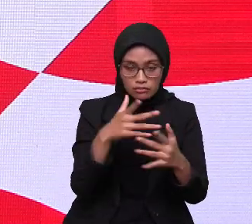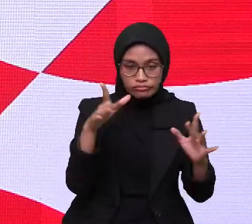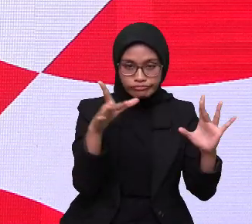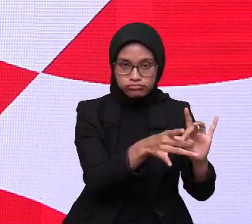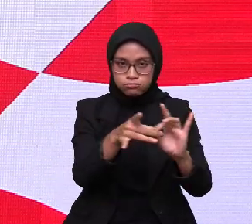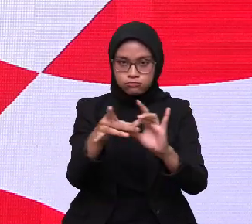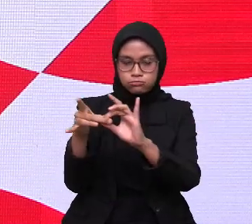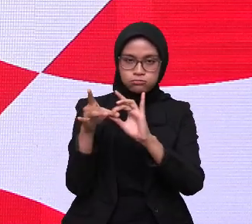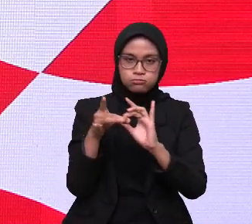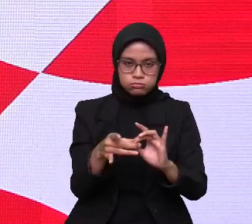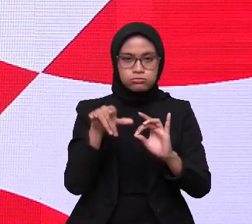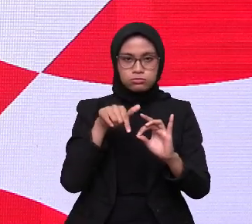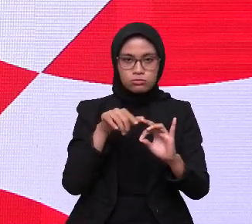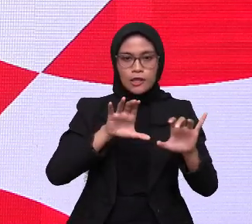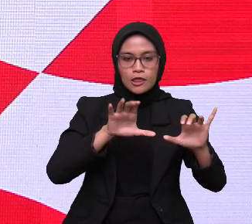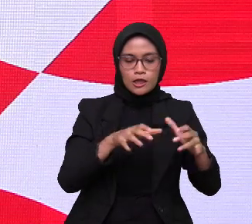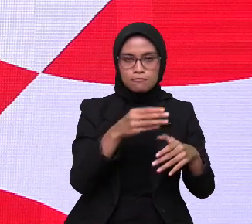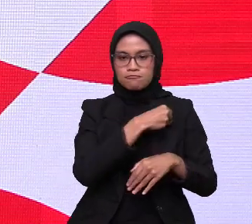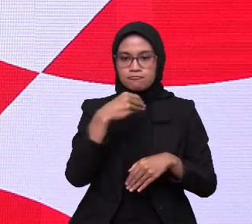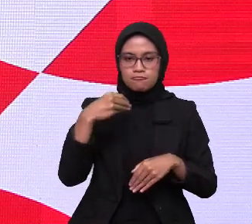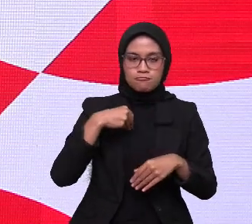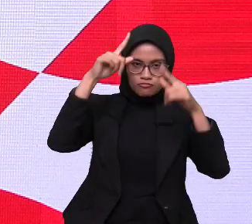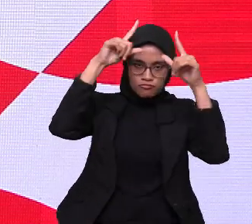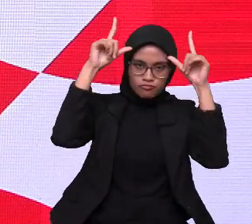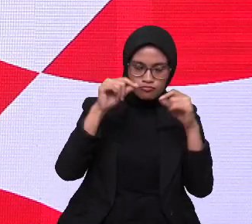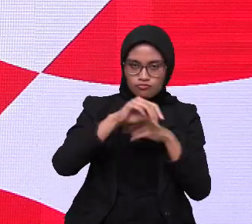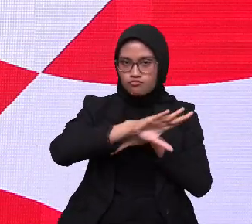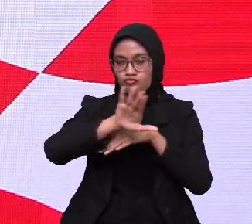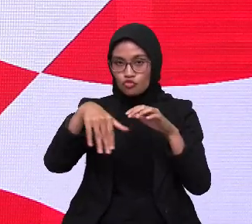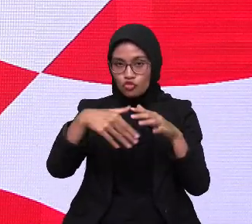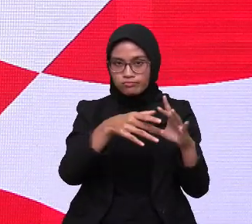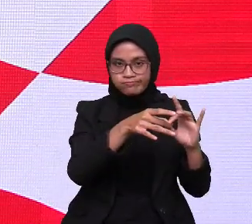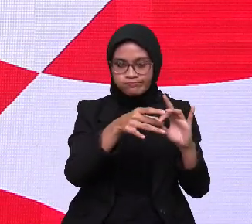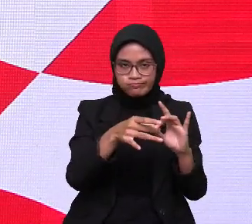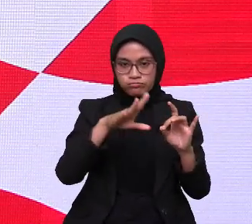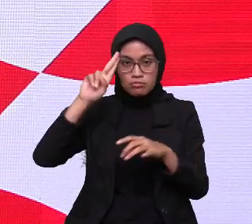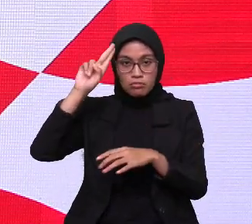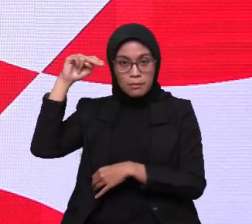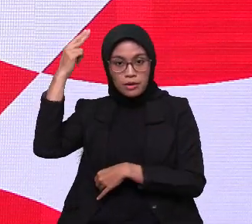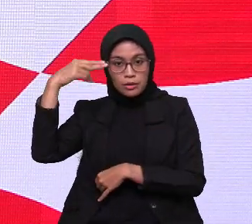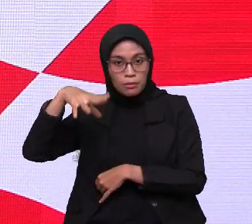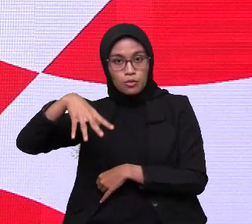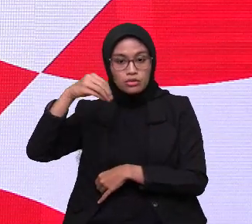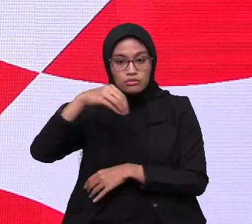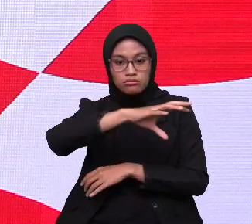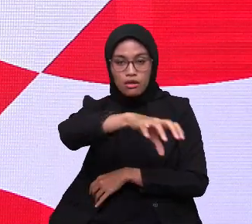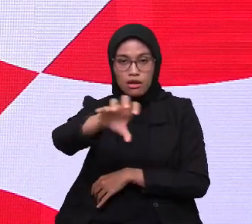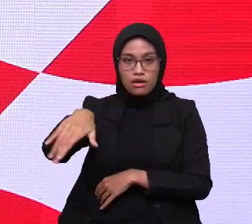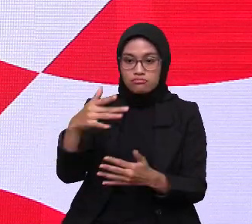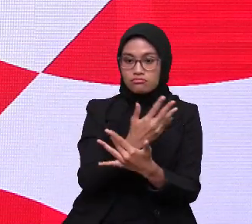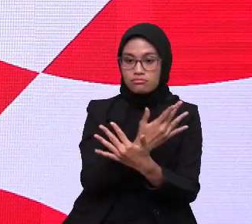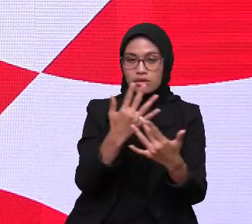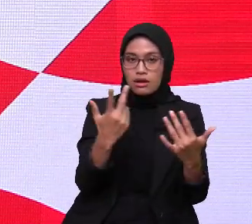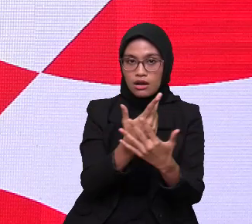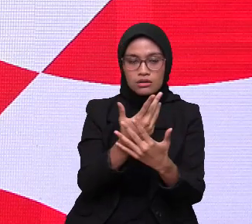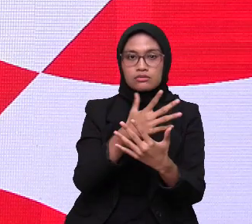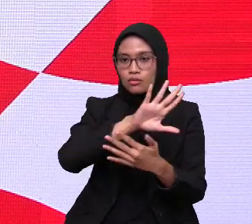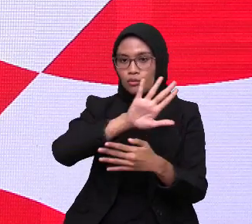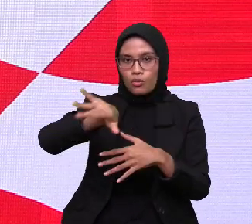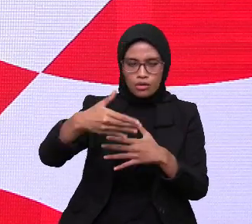mulai dari tenaga kesehatan sebagai Garda terdepan pemerintah pusat dan daerah serta masyarakat hingga